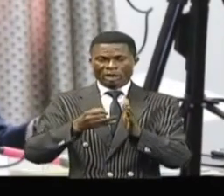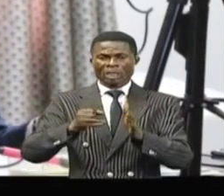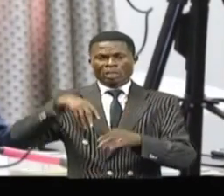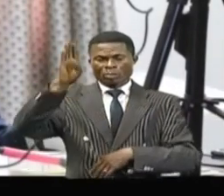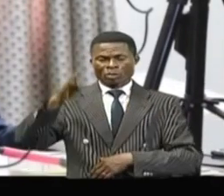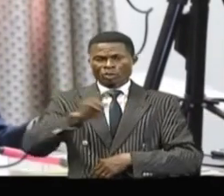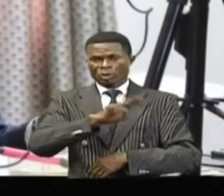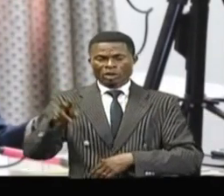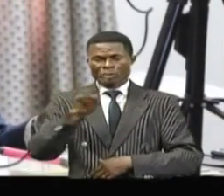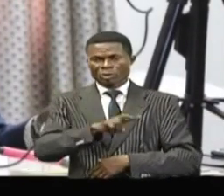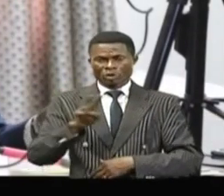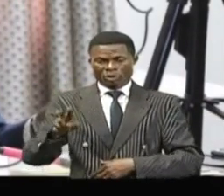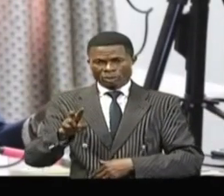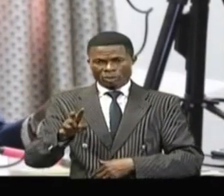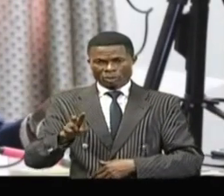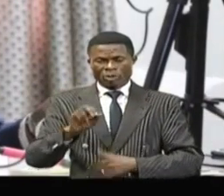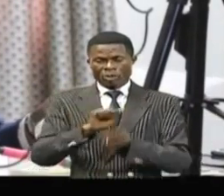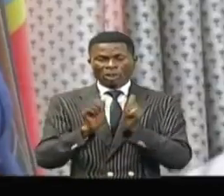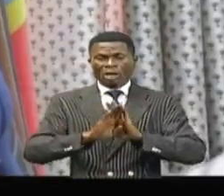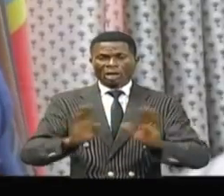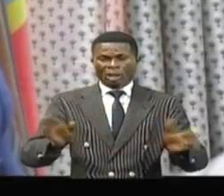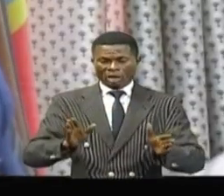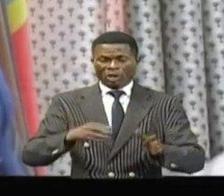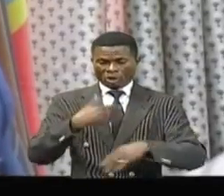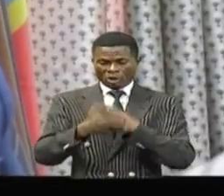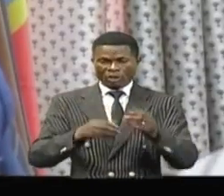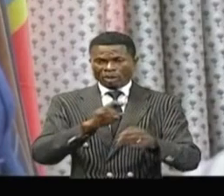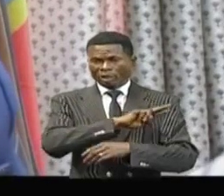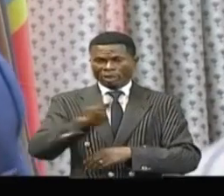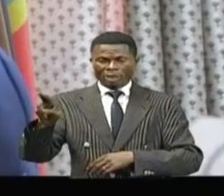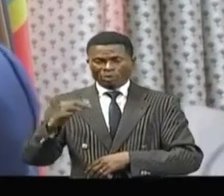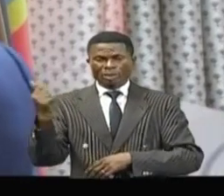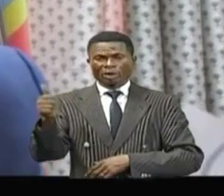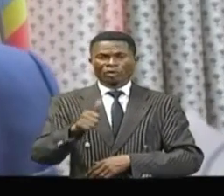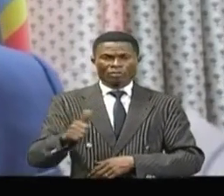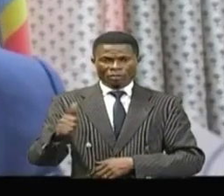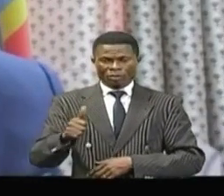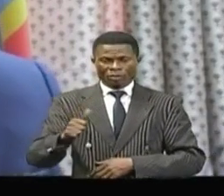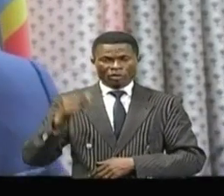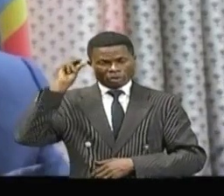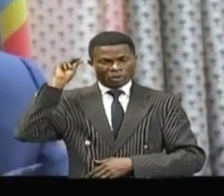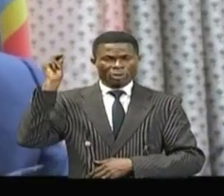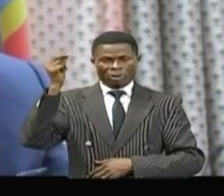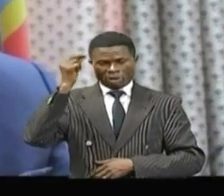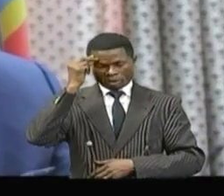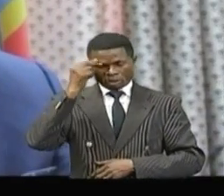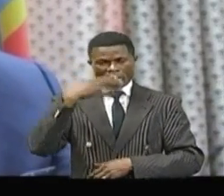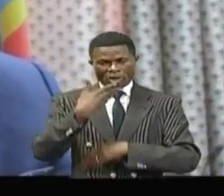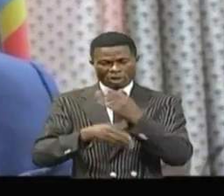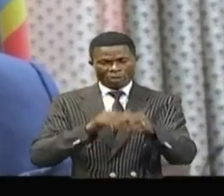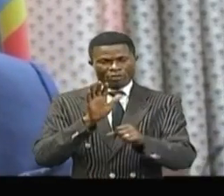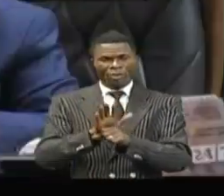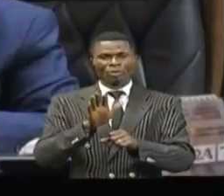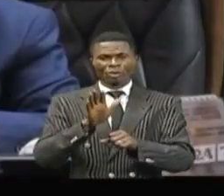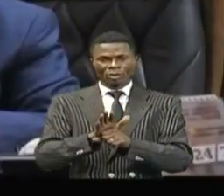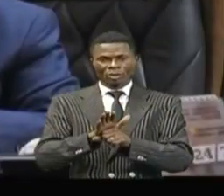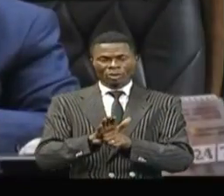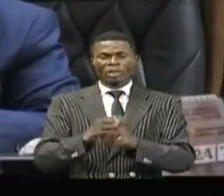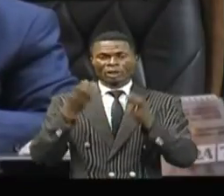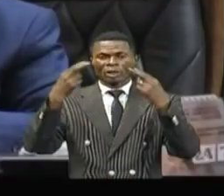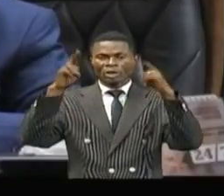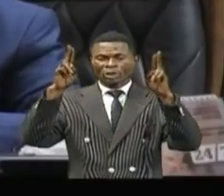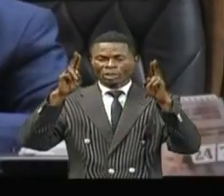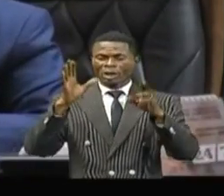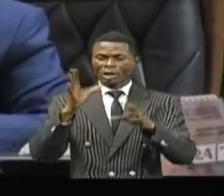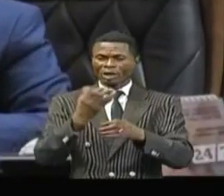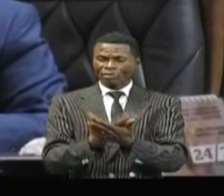2022. Nonobstant cette performance amorcée depuis 2021, le gouvernement s'investit davantage pour atteindre dans le plus